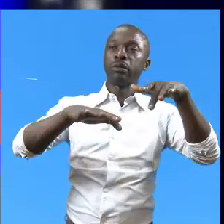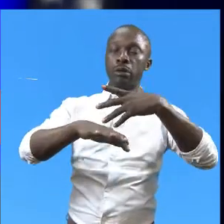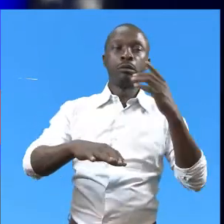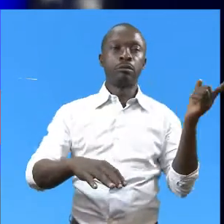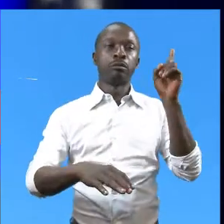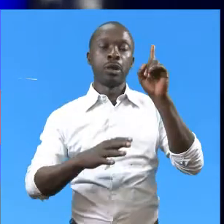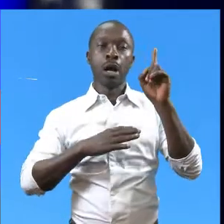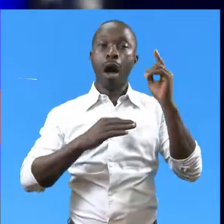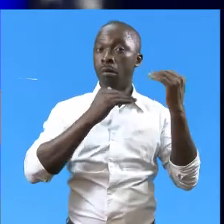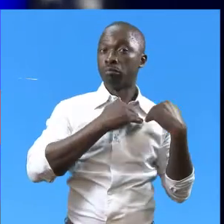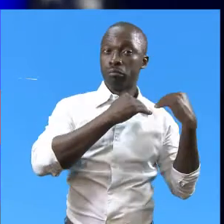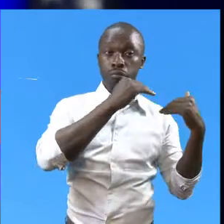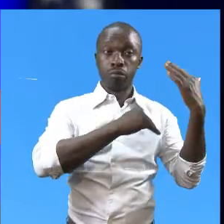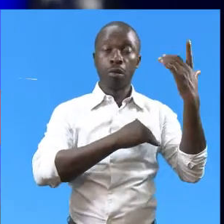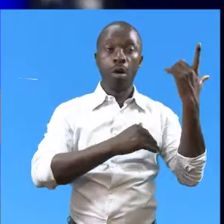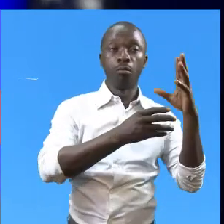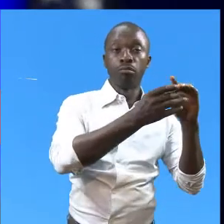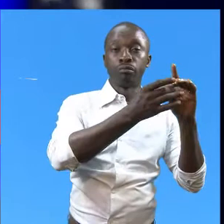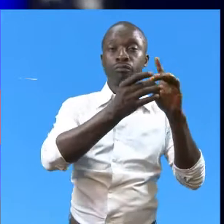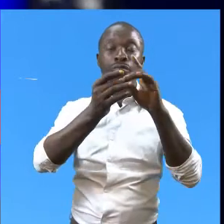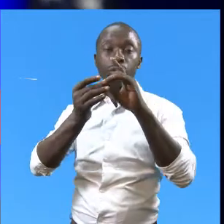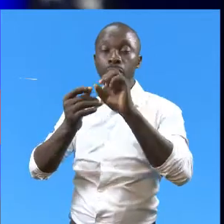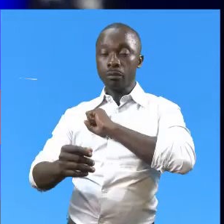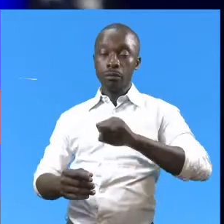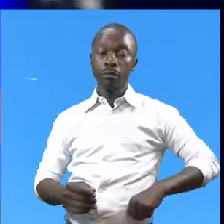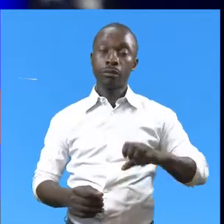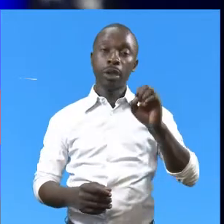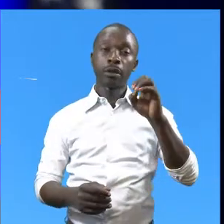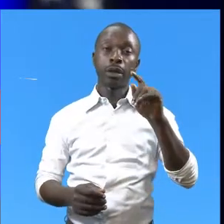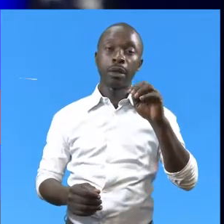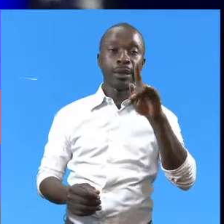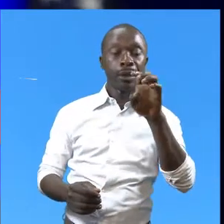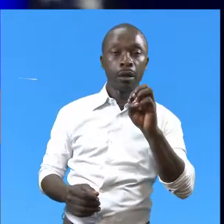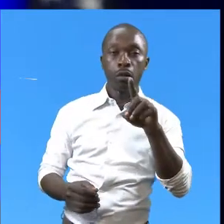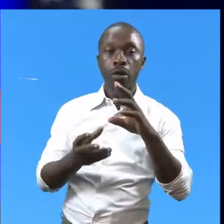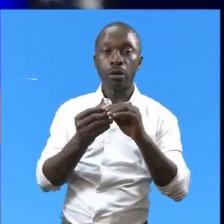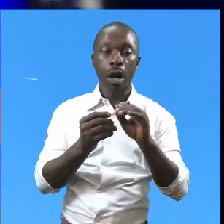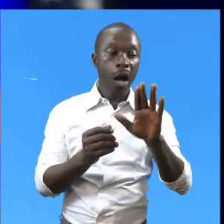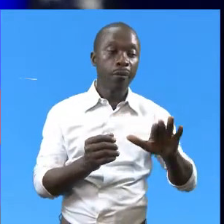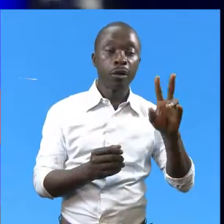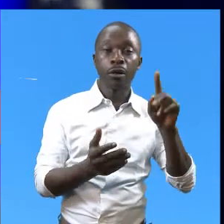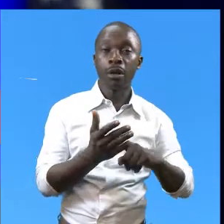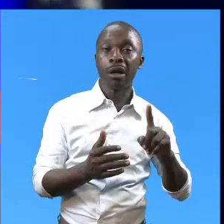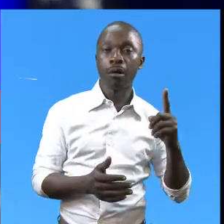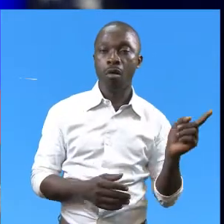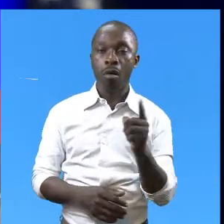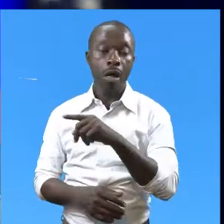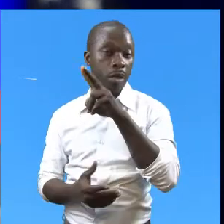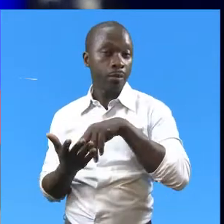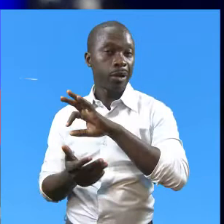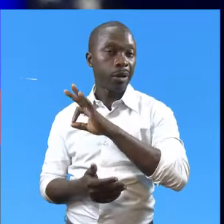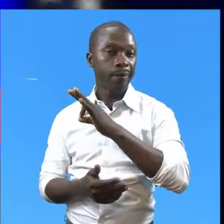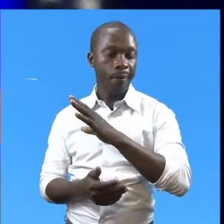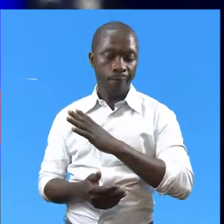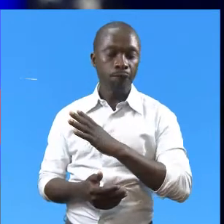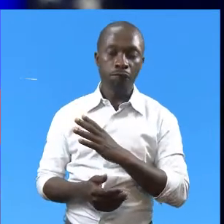1995. Il a été à la tête du comité des affaires étrangères du Sénat et à deux reprises entre 2001 et 2009. Il a